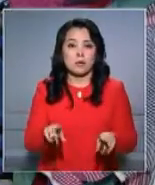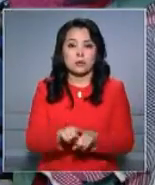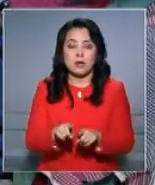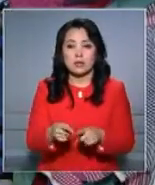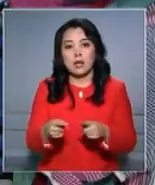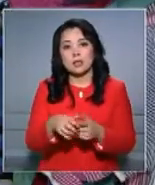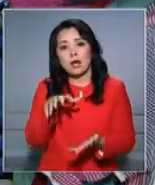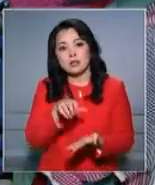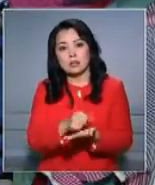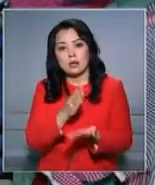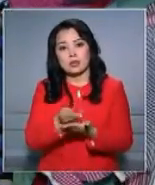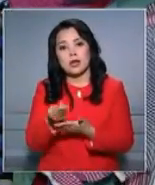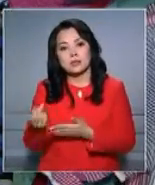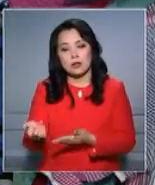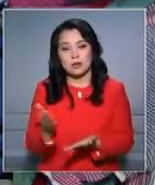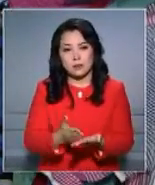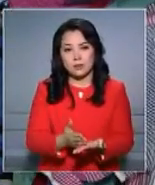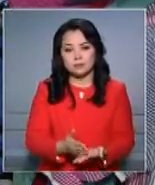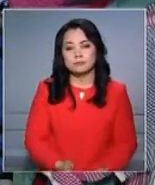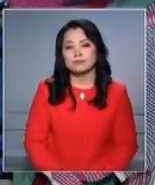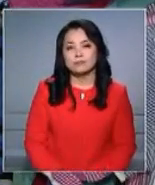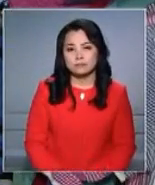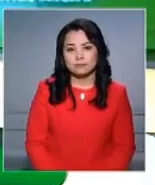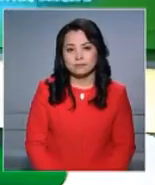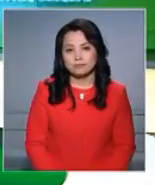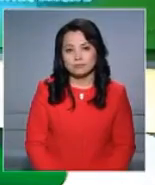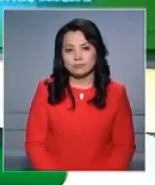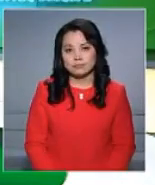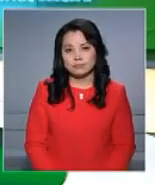жалға алған үшін ақша төлейді.